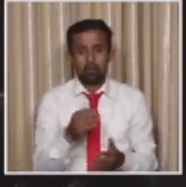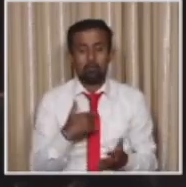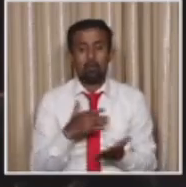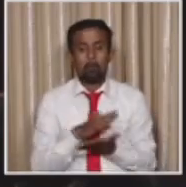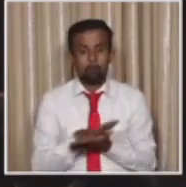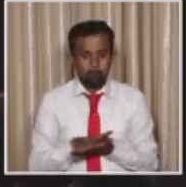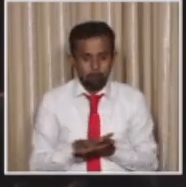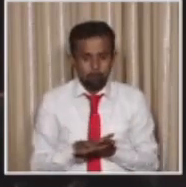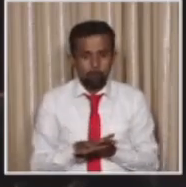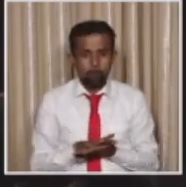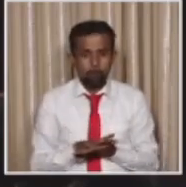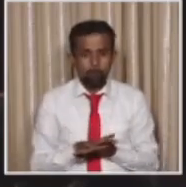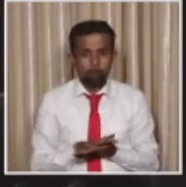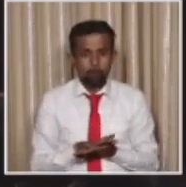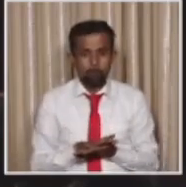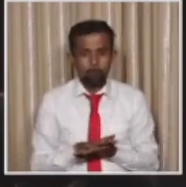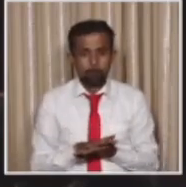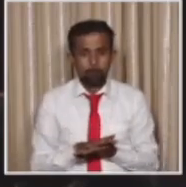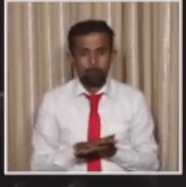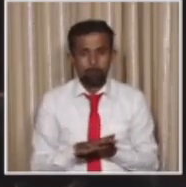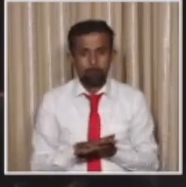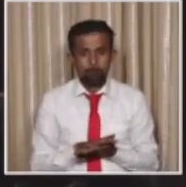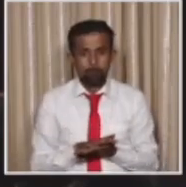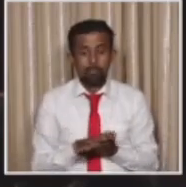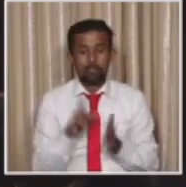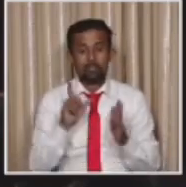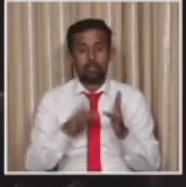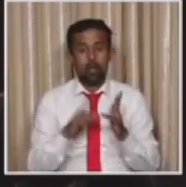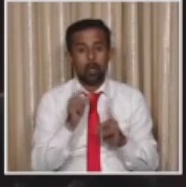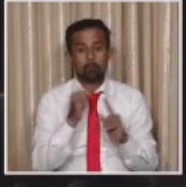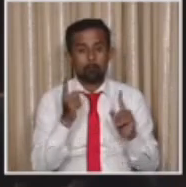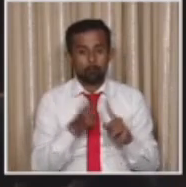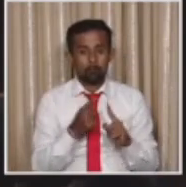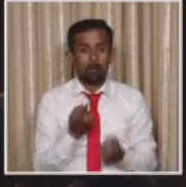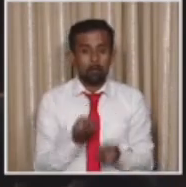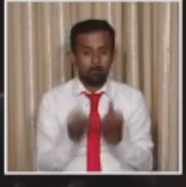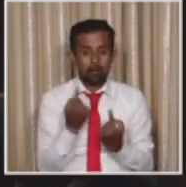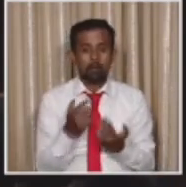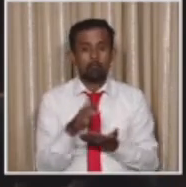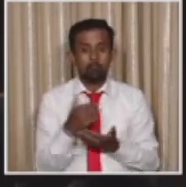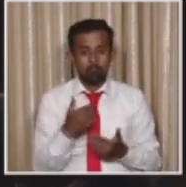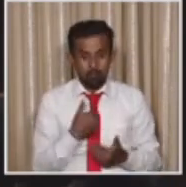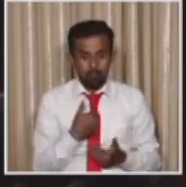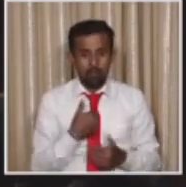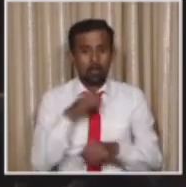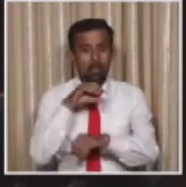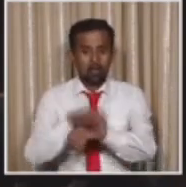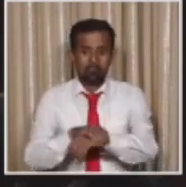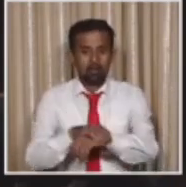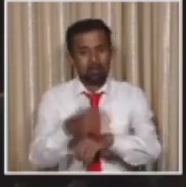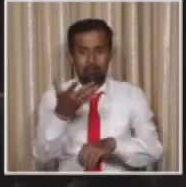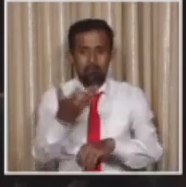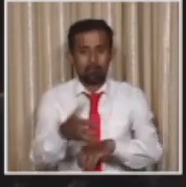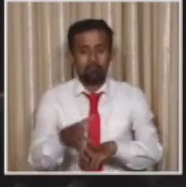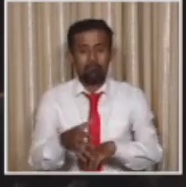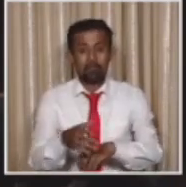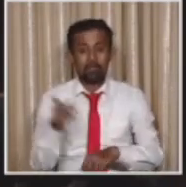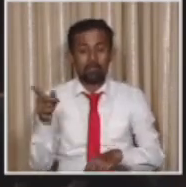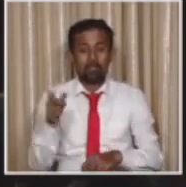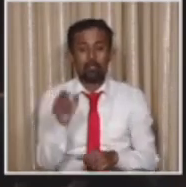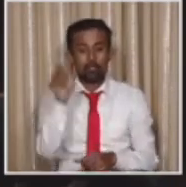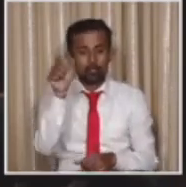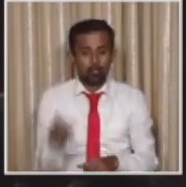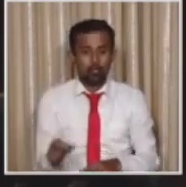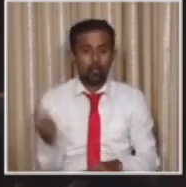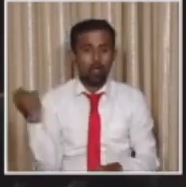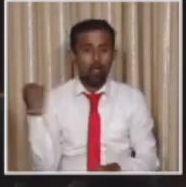පැහැදිලිව ඒ කෝප් කමිටුවේ තිබිච්ච පරීක්ෂණයේදී පැහැදිලිව මම ඔප්පු කරලා පෙන්නුවා. ඒ අදාළ පුද්ගලයින්